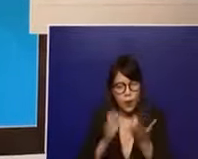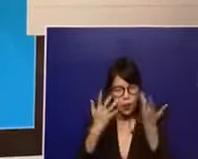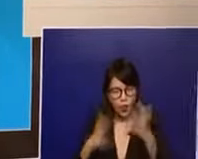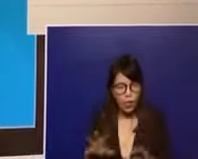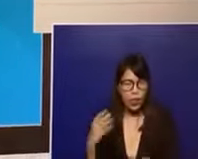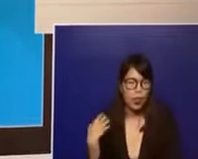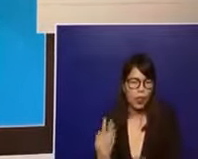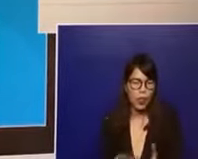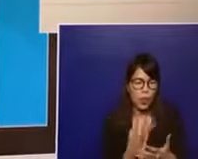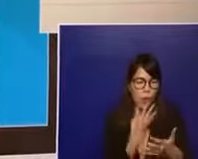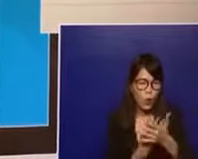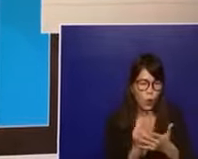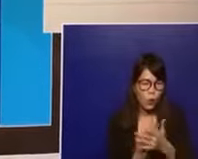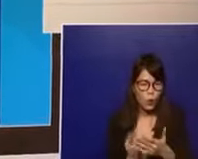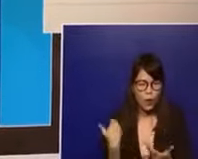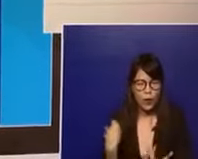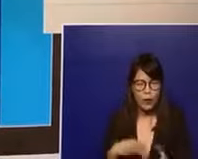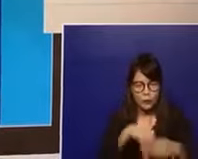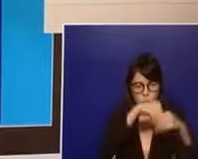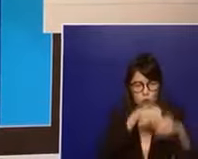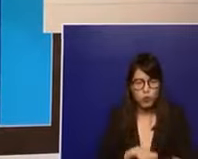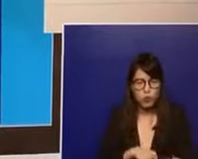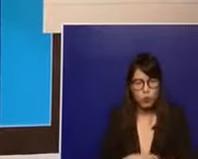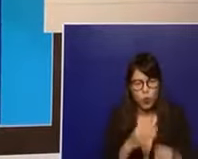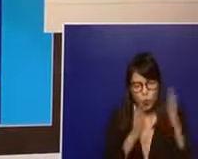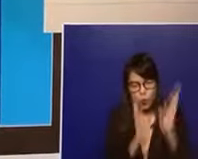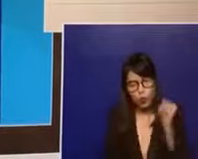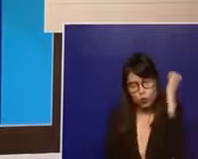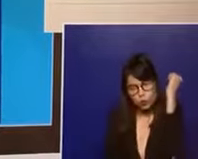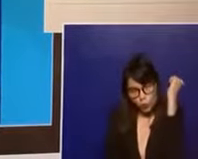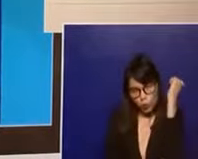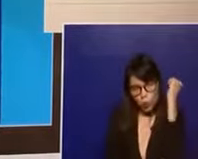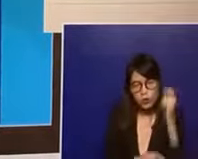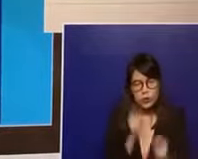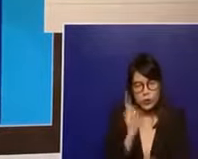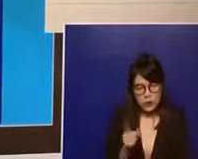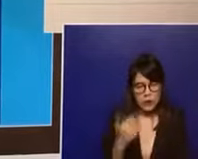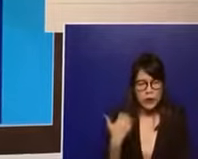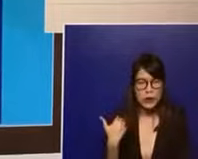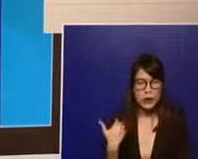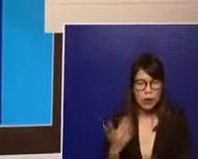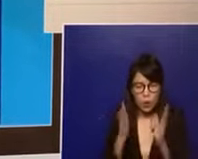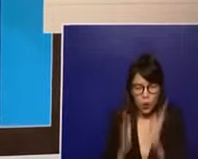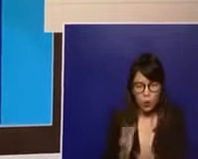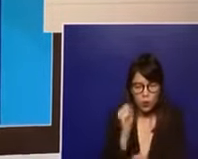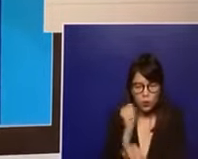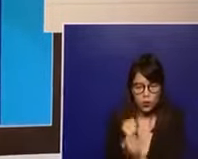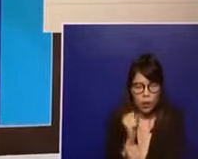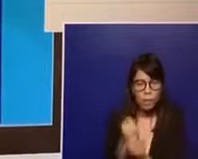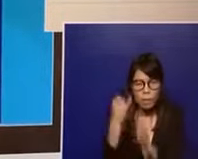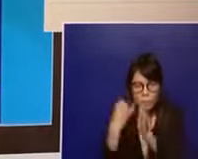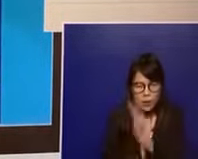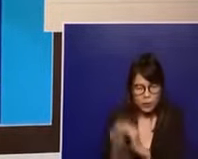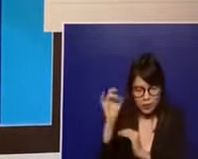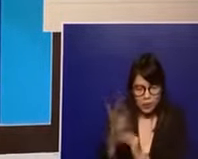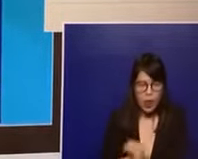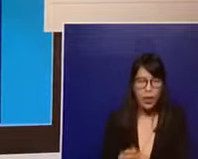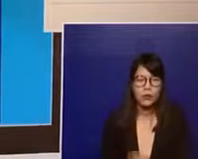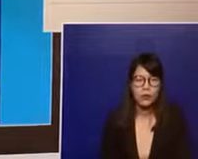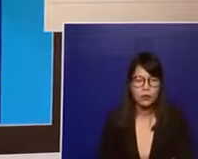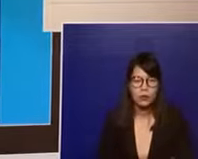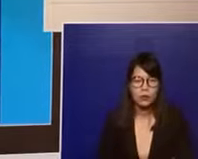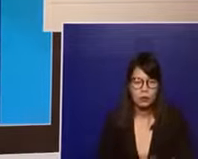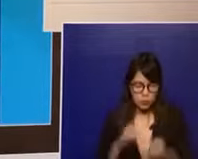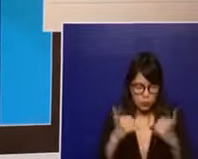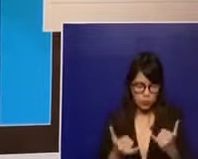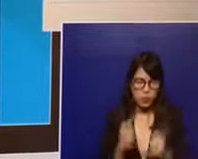ว้ขังคนจนให้เป็นคุกไม่ได้มีไว้ขังคนจนแต่มีไว้ขังคนที่กระทำความผิดร้ายแรงปัจจุบันการกระท